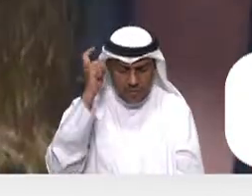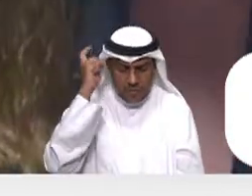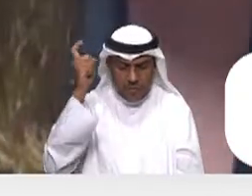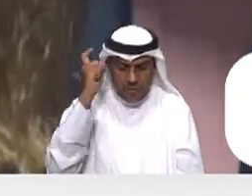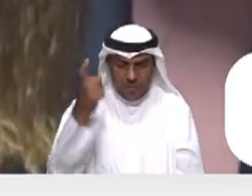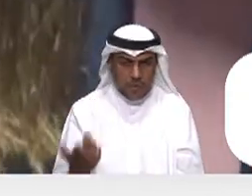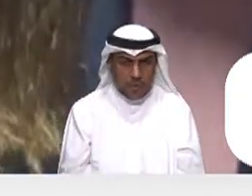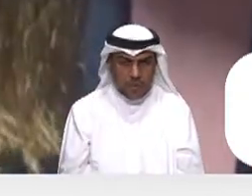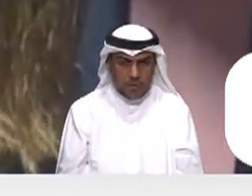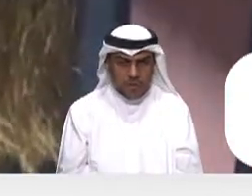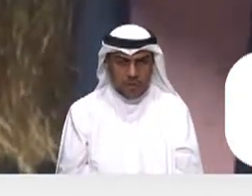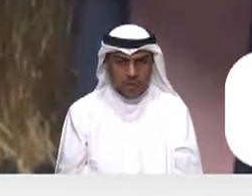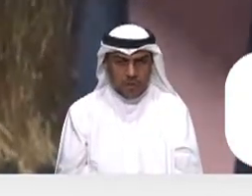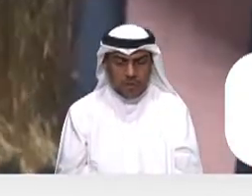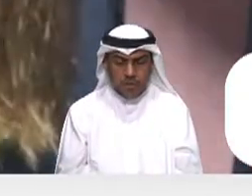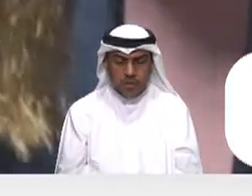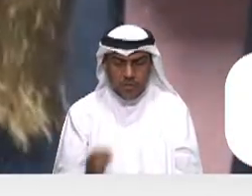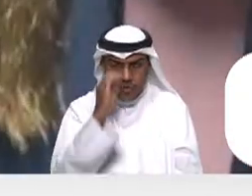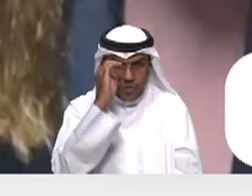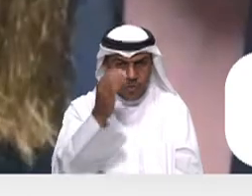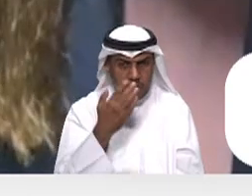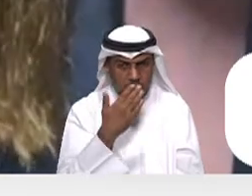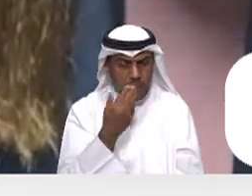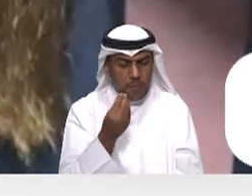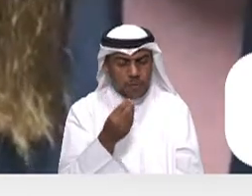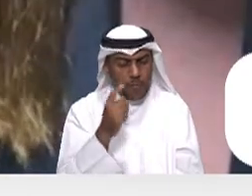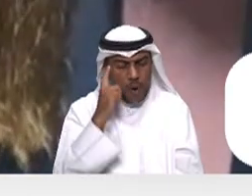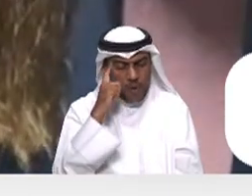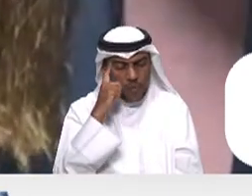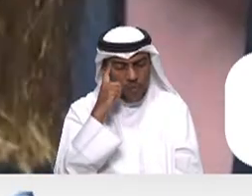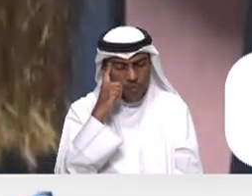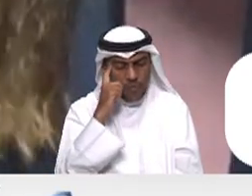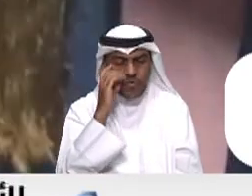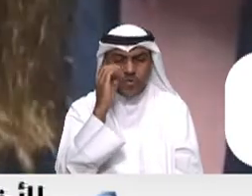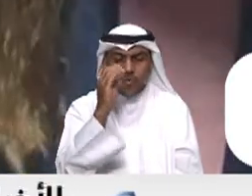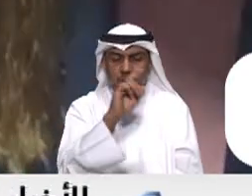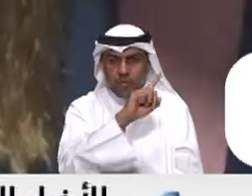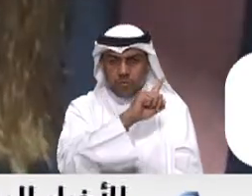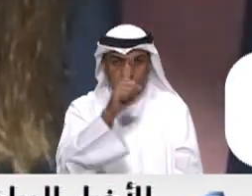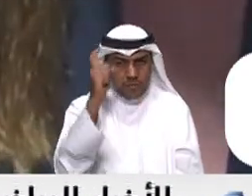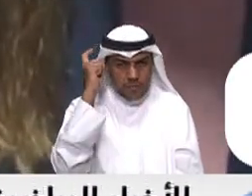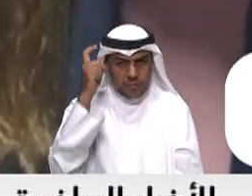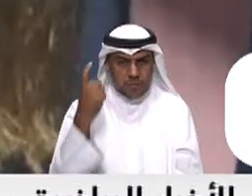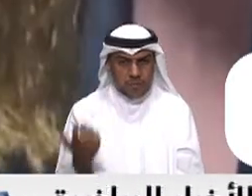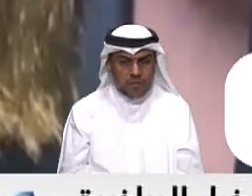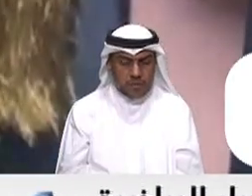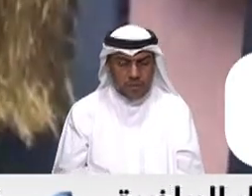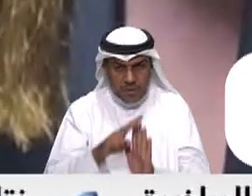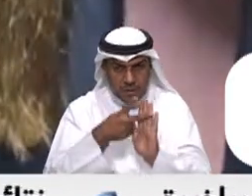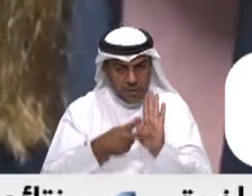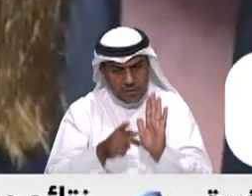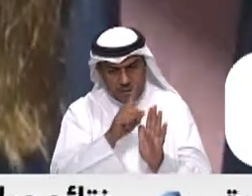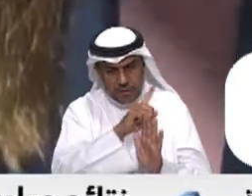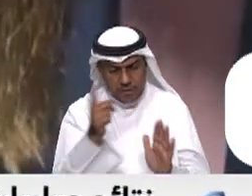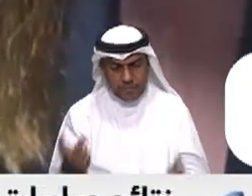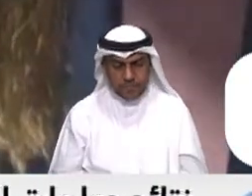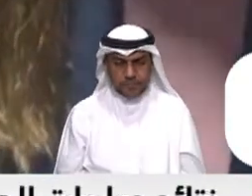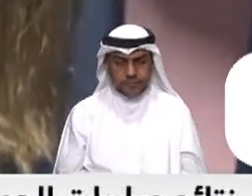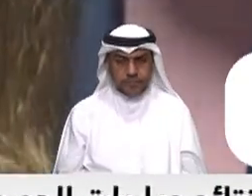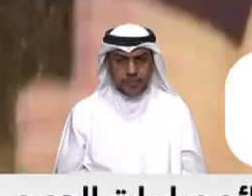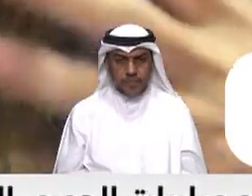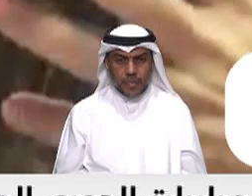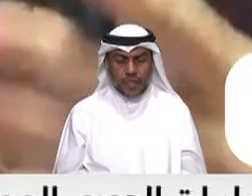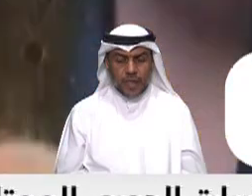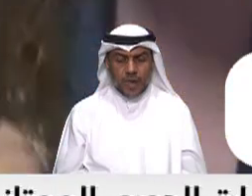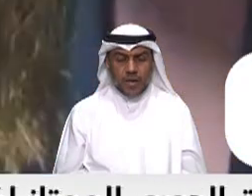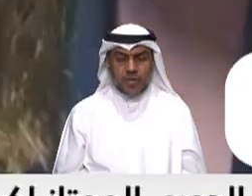أن يأتي رد الدولة اللبنانية بأن القرار 1701 لا تسمح بالتعديل عليه. فيما يخص الأجواء